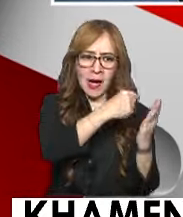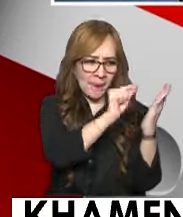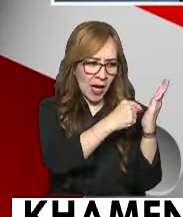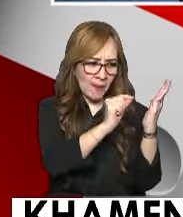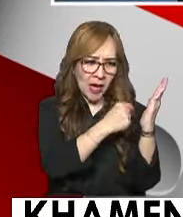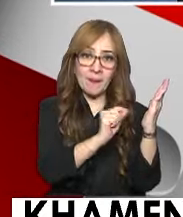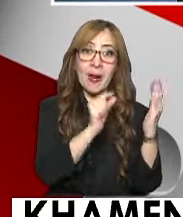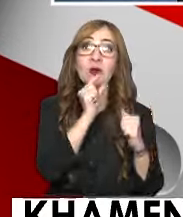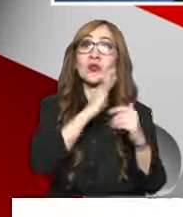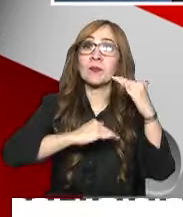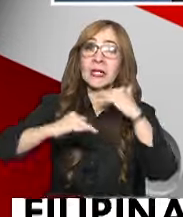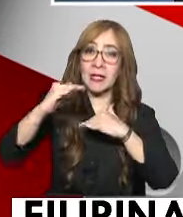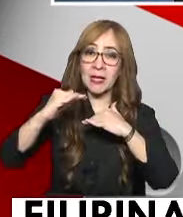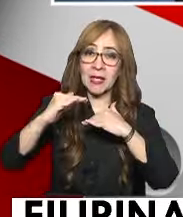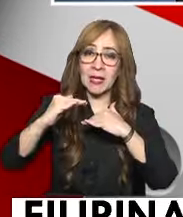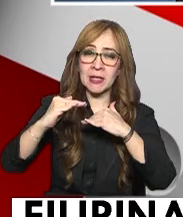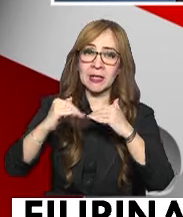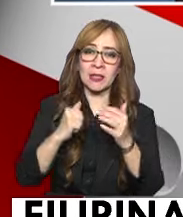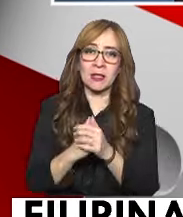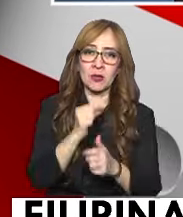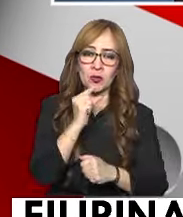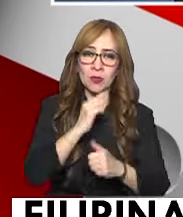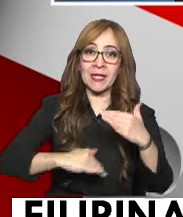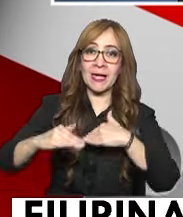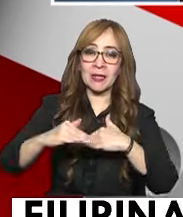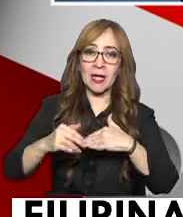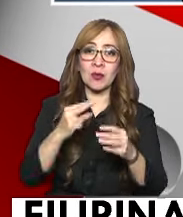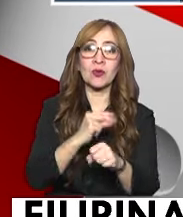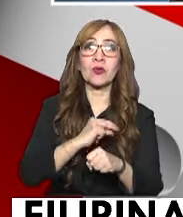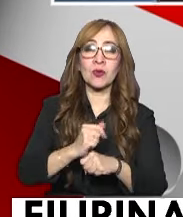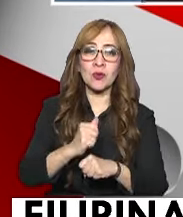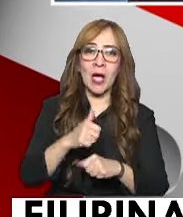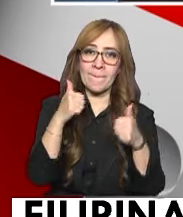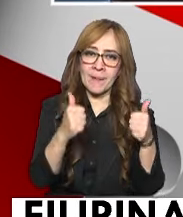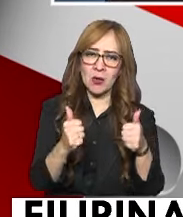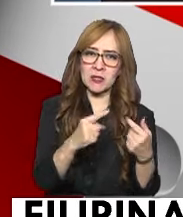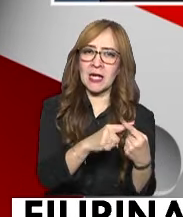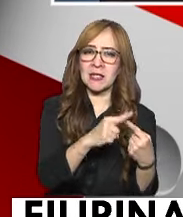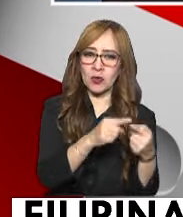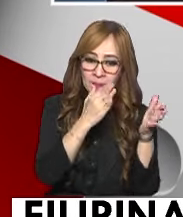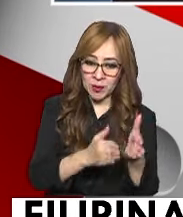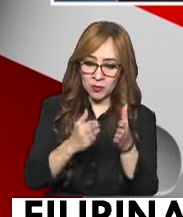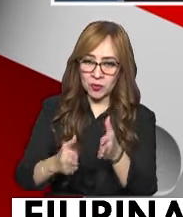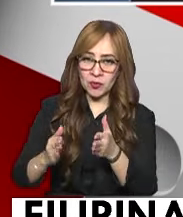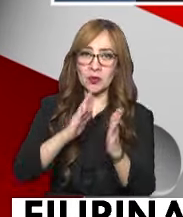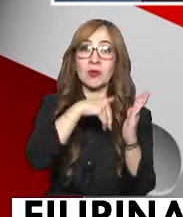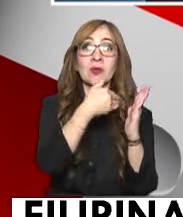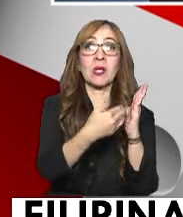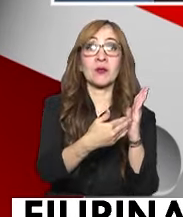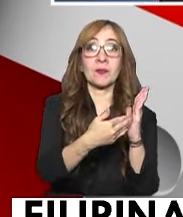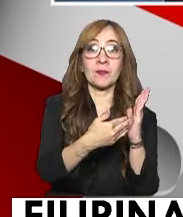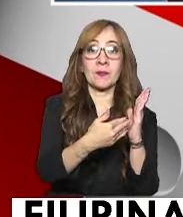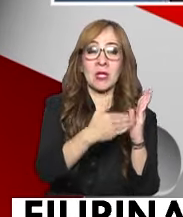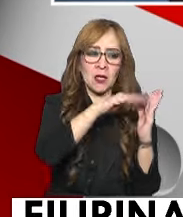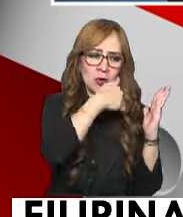lakukan dalam meningkatkan mutu dalam upaya menaikkan kualitas guru salah satunya adalah melakukan penyusunan kurikulum memang kurikulum